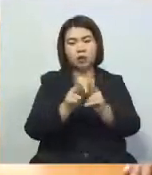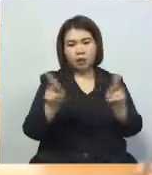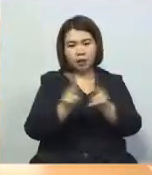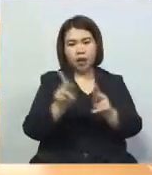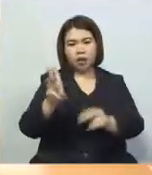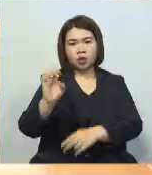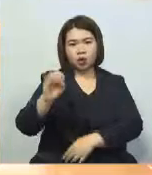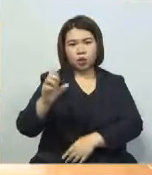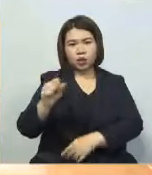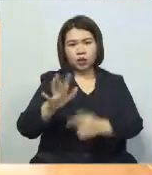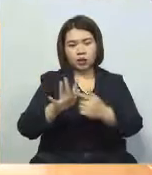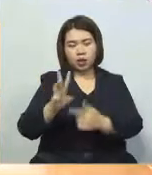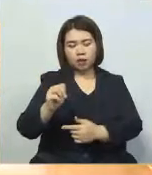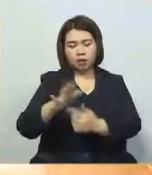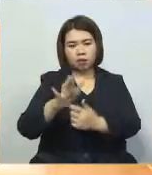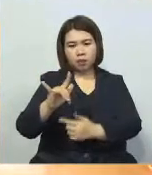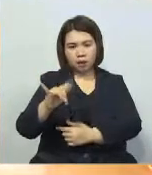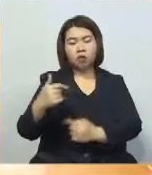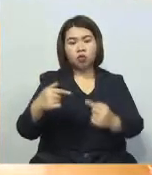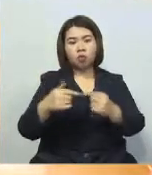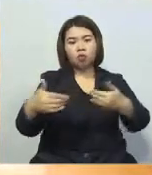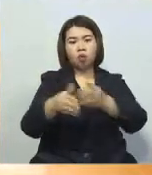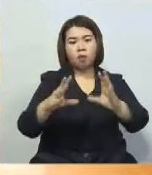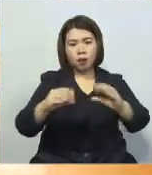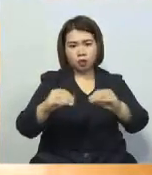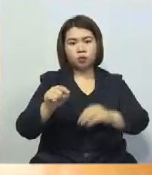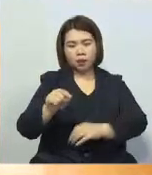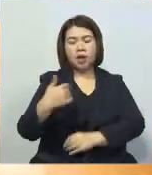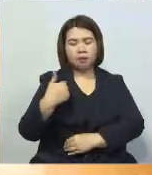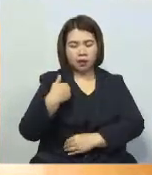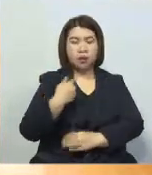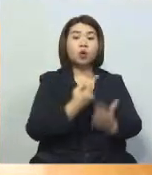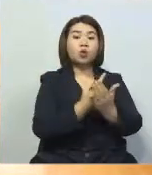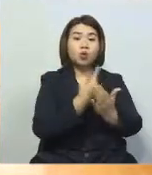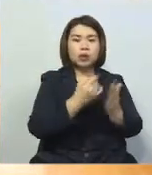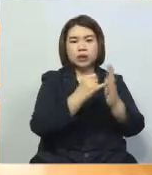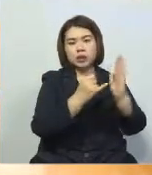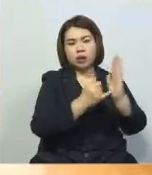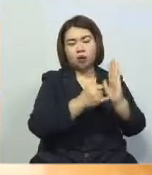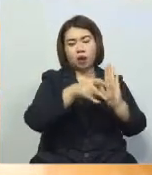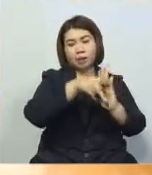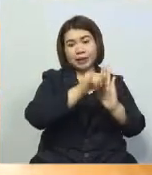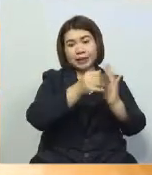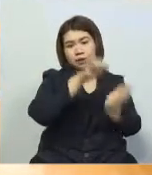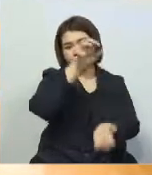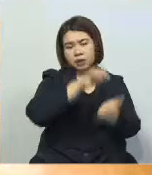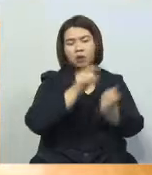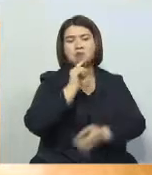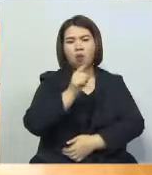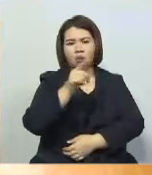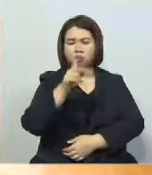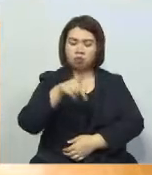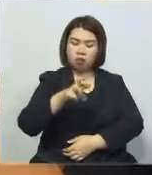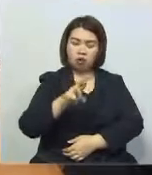พิจารณาร่างพรบข้าวที่ห้องประชุมอาคารรัฐสภานะครับโดยผู้แทนชาวนาจากจังหวัดพิจิตรมองว่าร่างพรบข้า